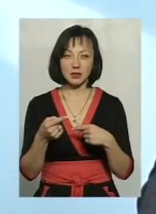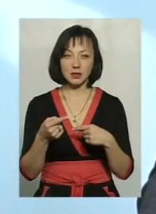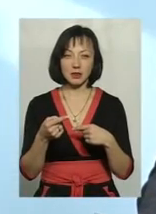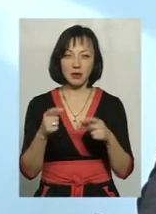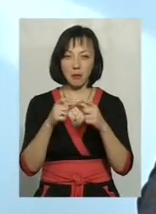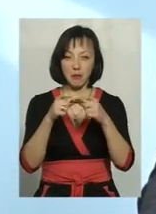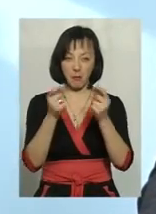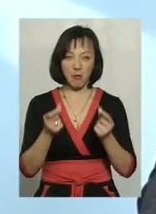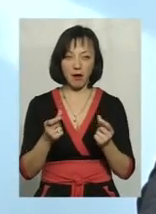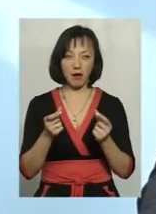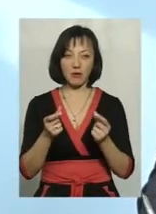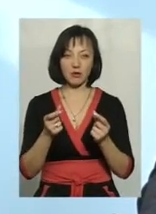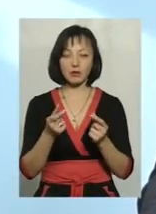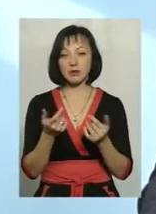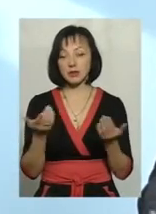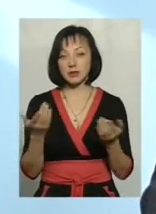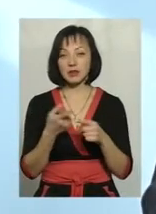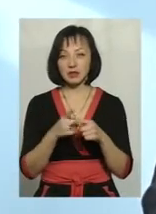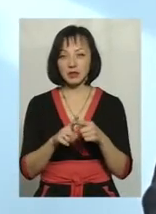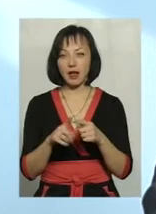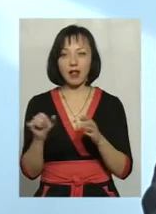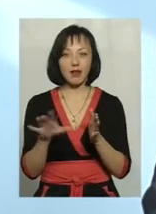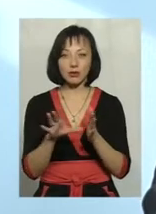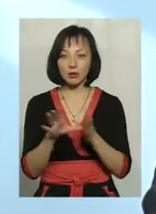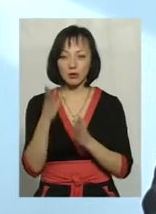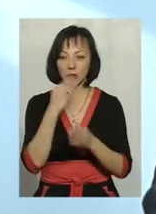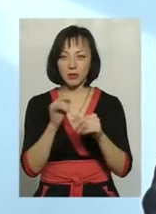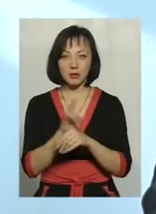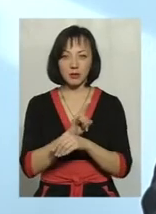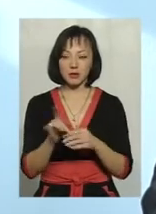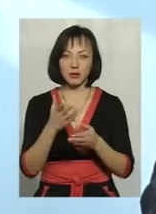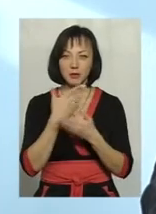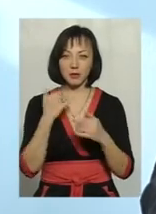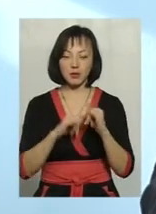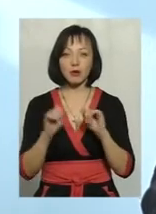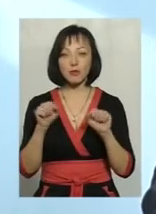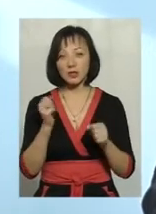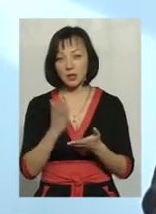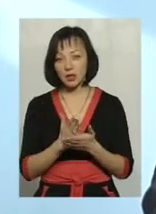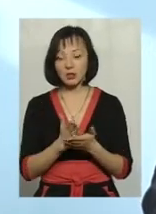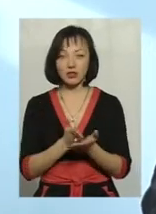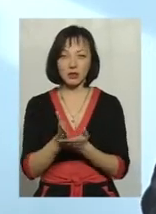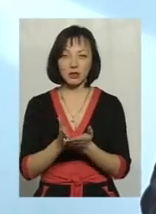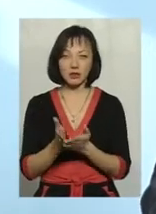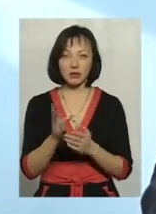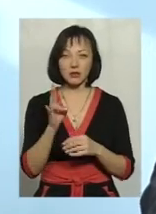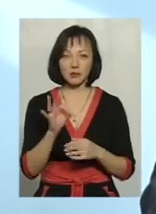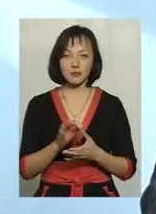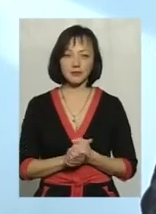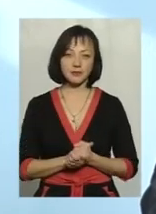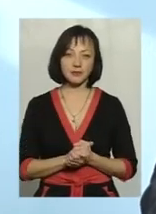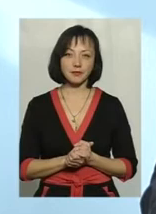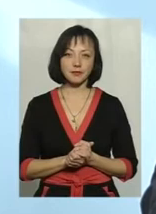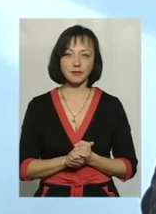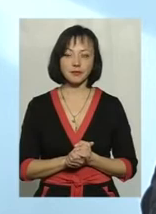марку якраз підакцизну, то… Електрон тут же немає такого. Ну, можливо, є якісь шляхи, чи існують, але, як